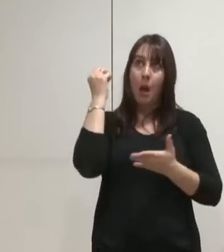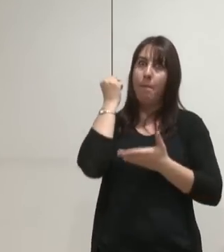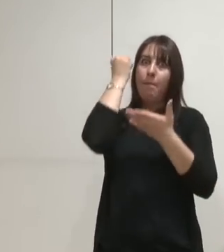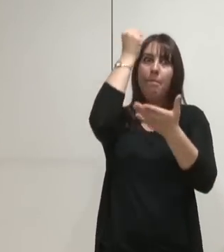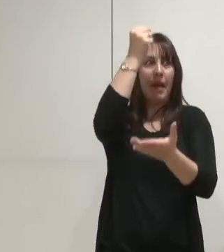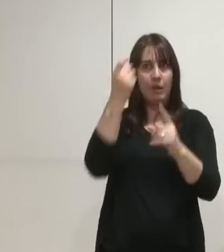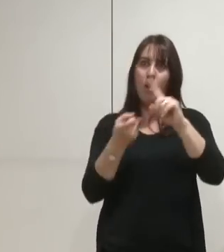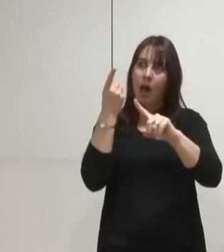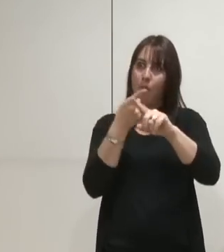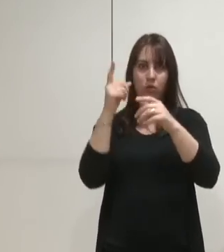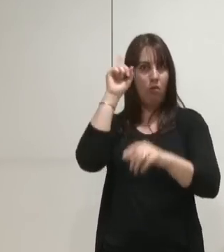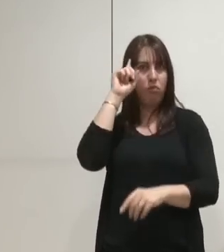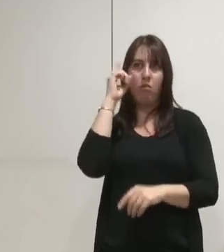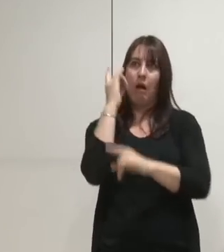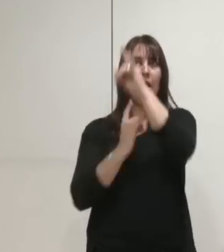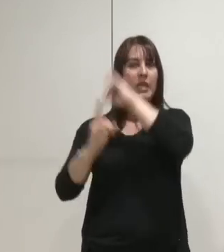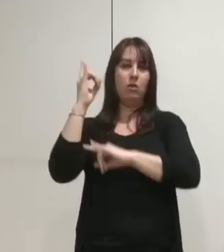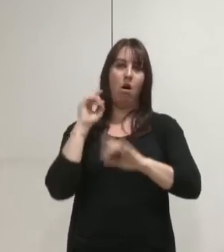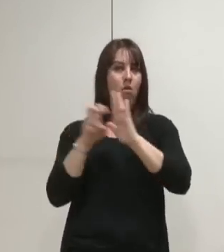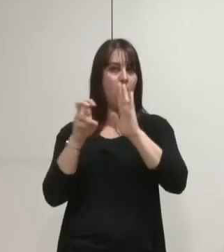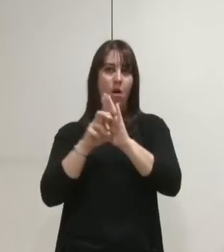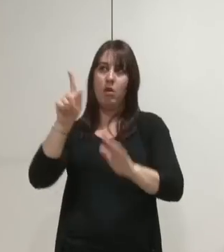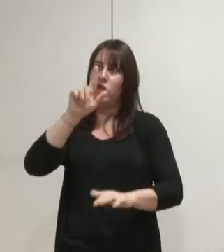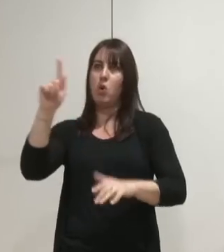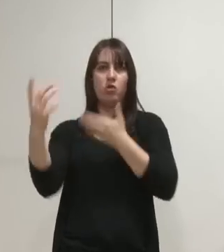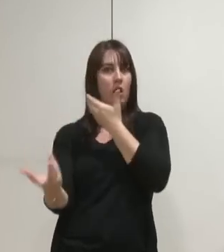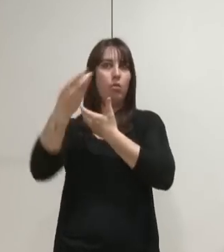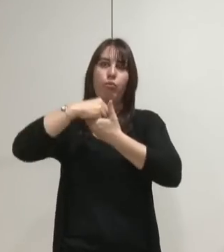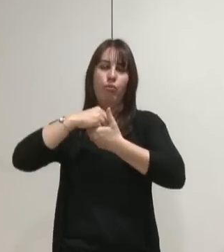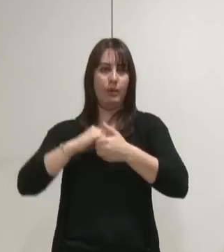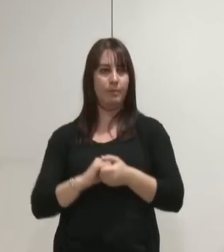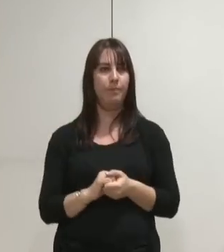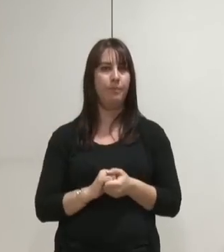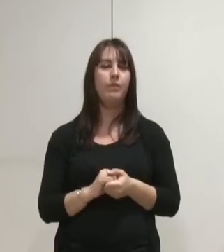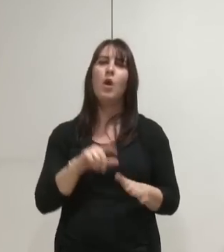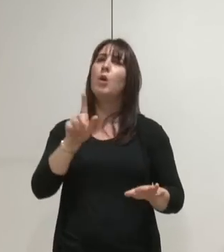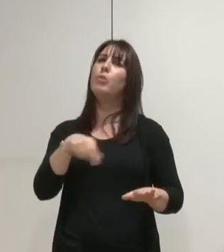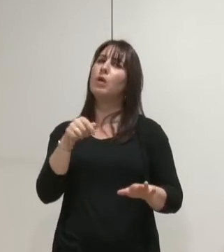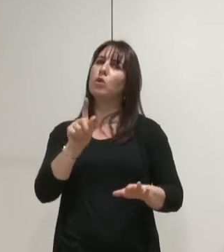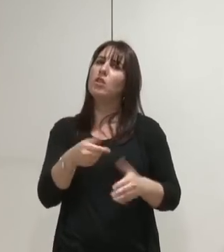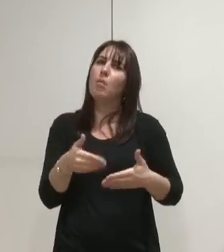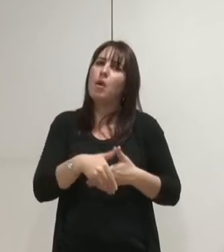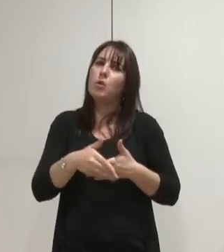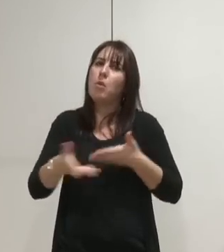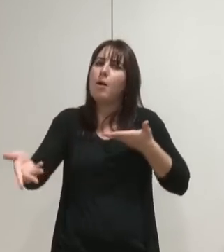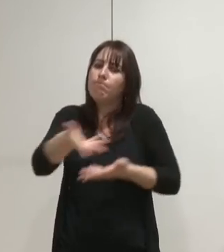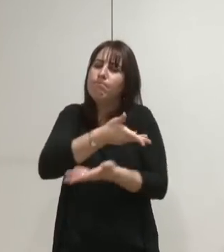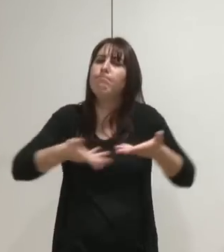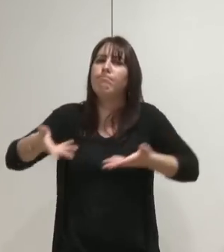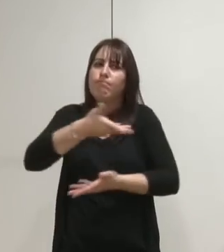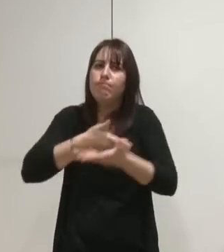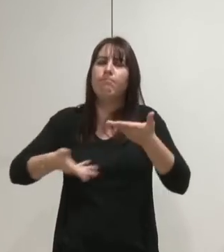ce dossier-là cette délibération même si il en est question et c'est normal ce soir ne concerne pas non plus